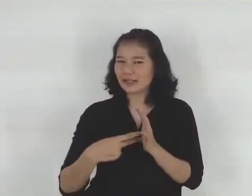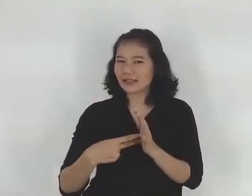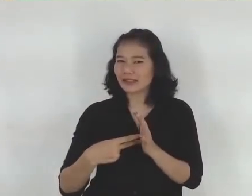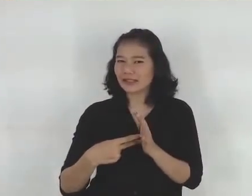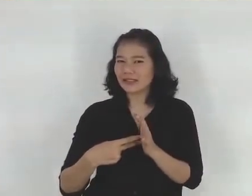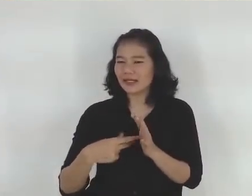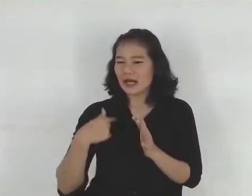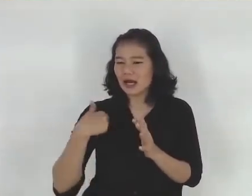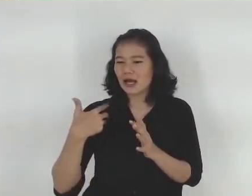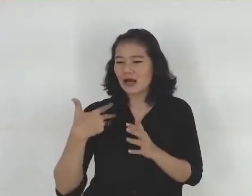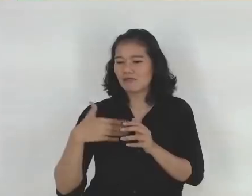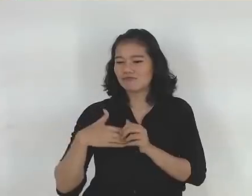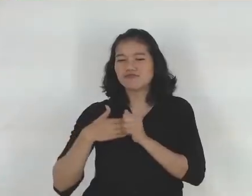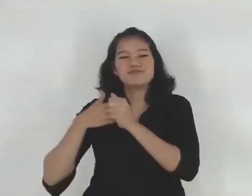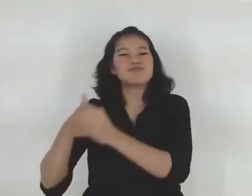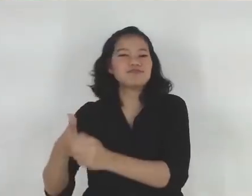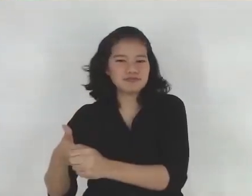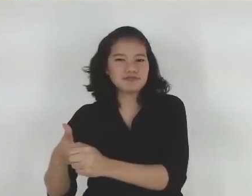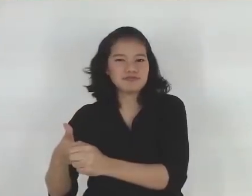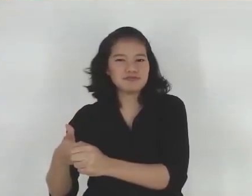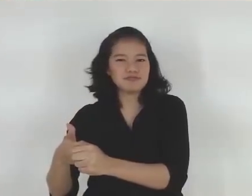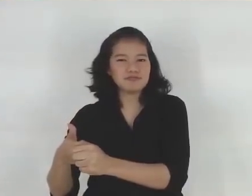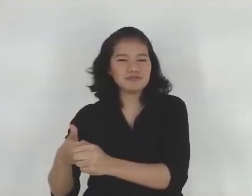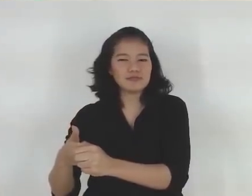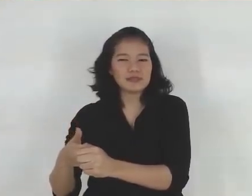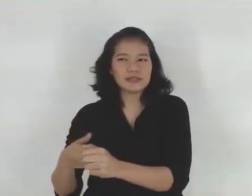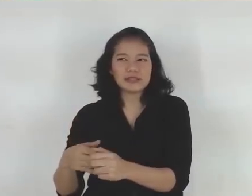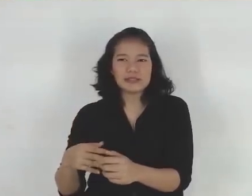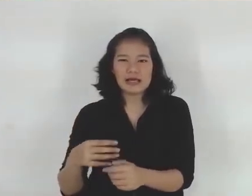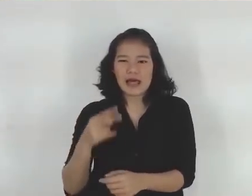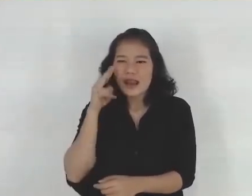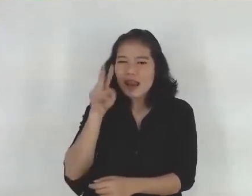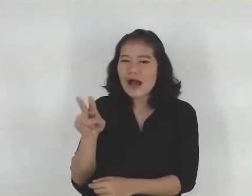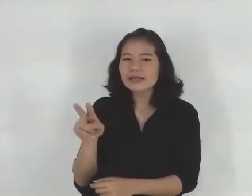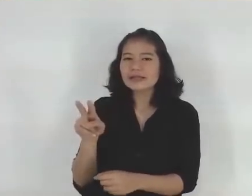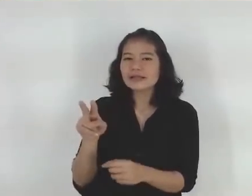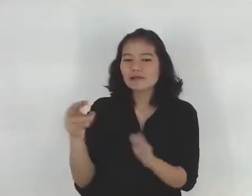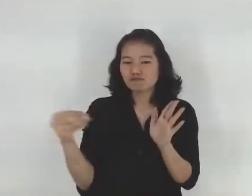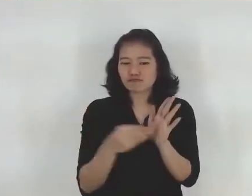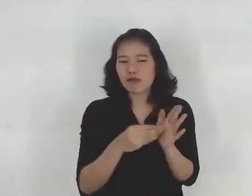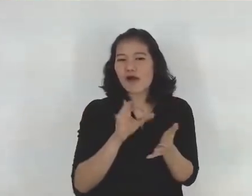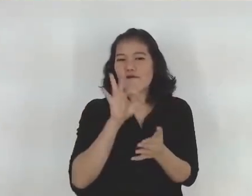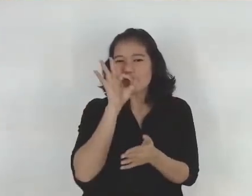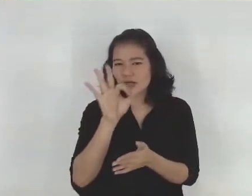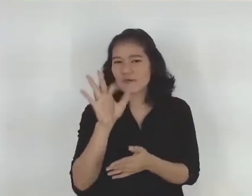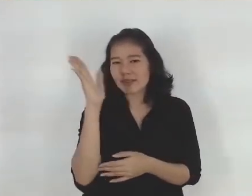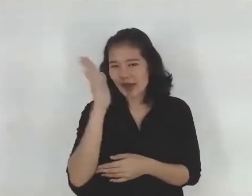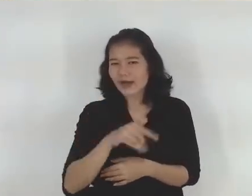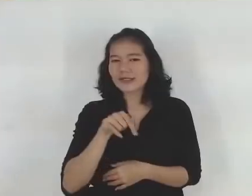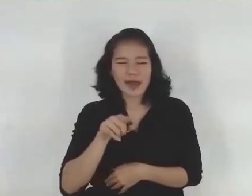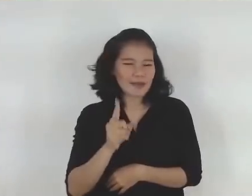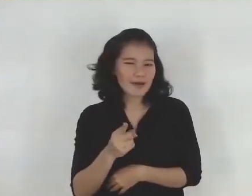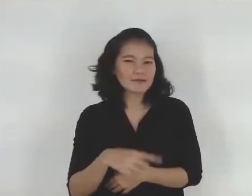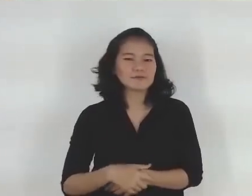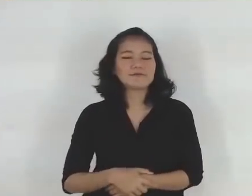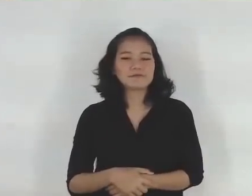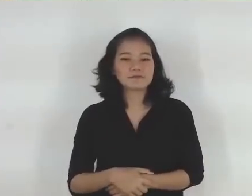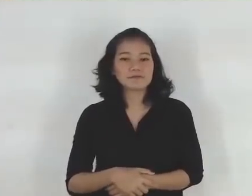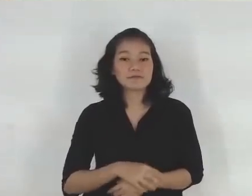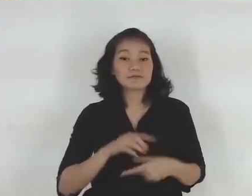menuntun kita dan yang kita dapat lihat dalam firman Tuhan pada hari ini